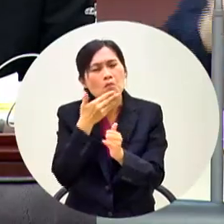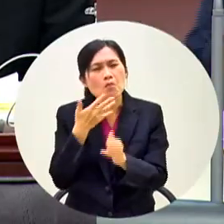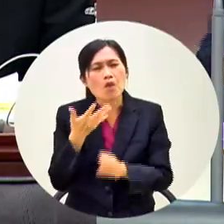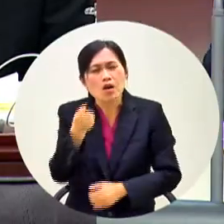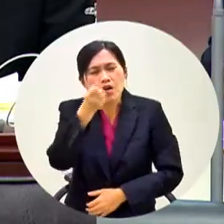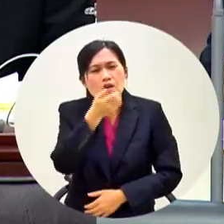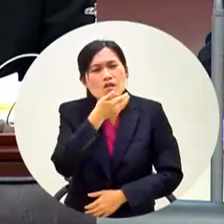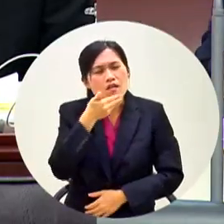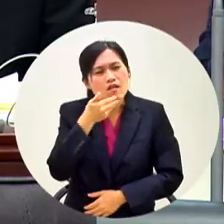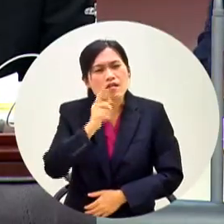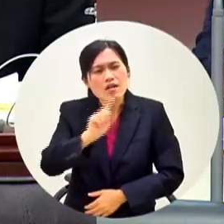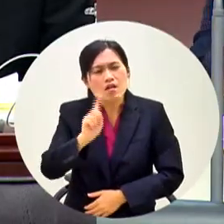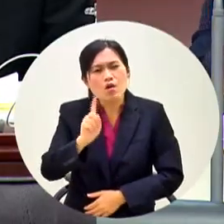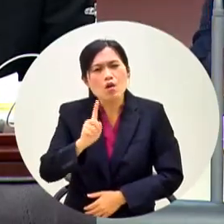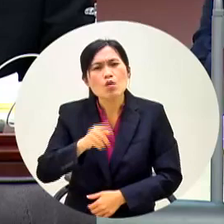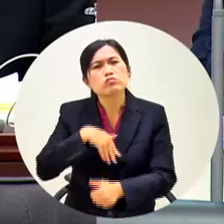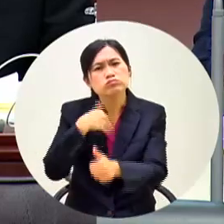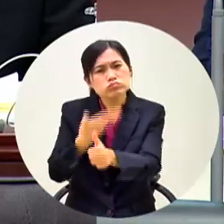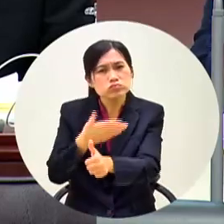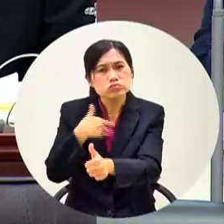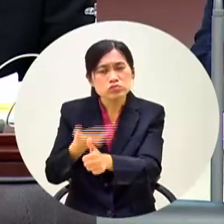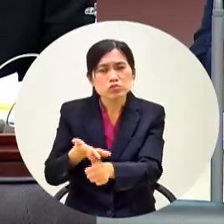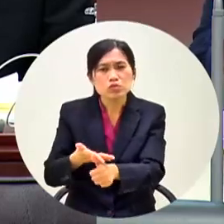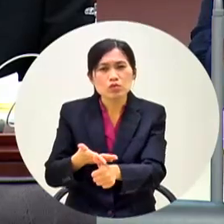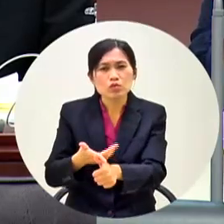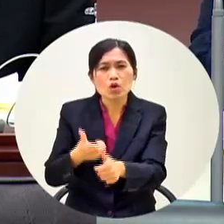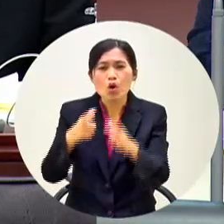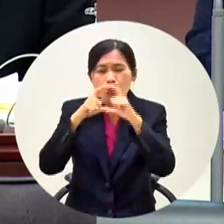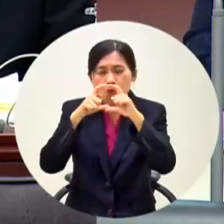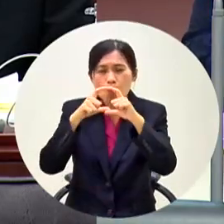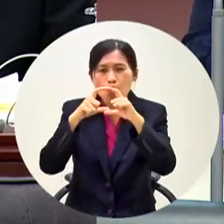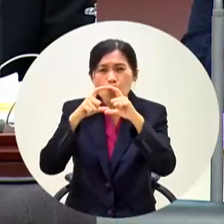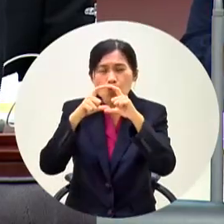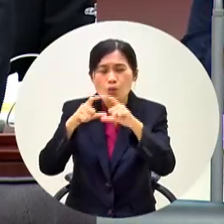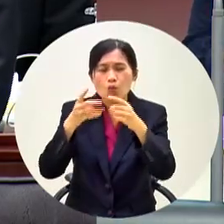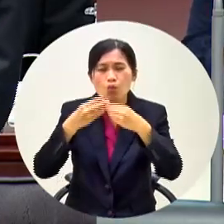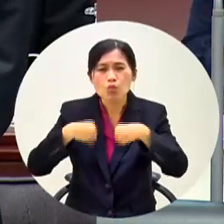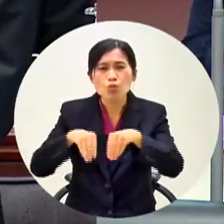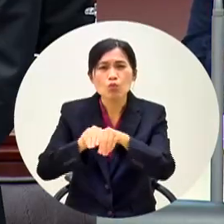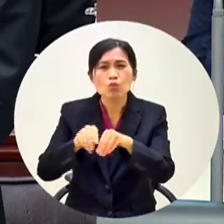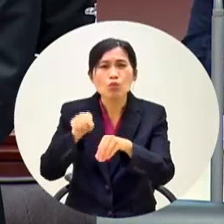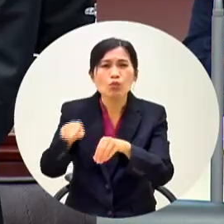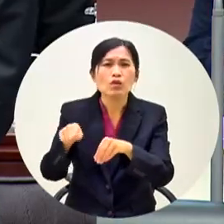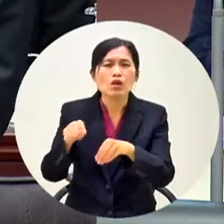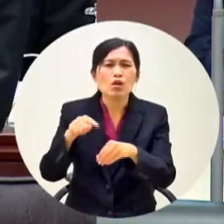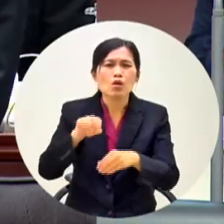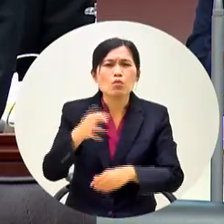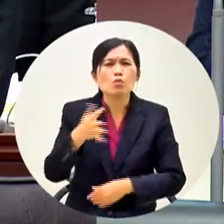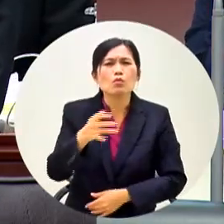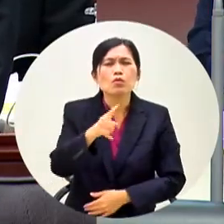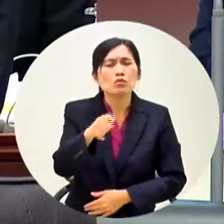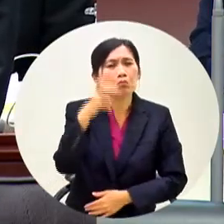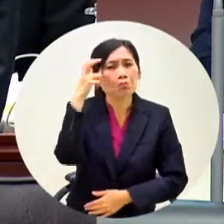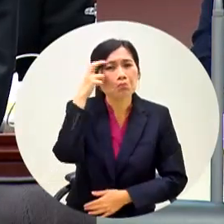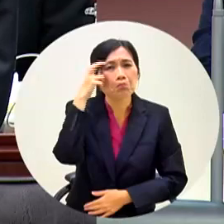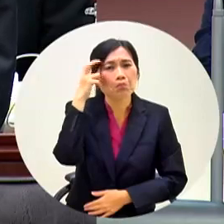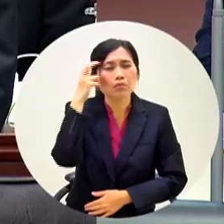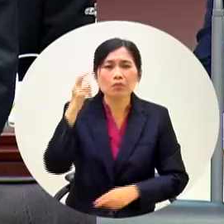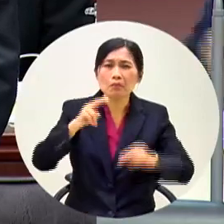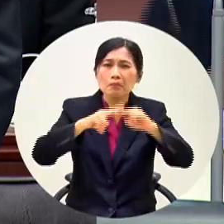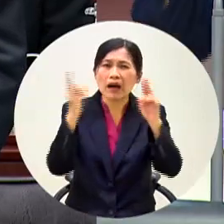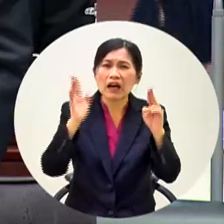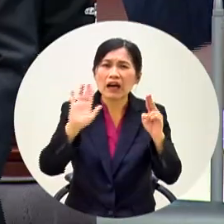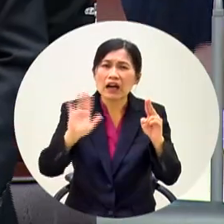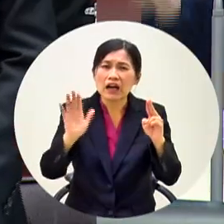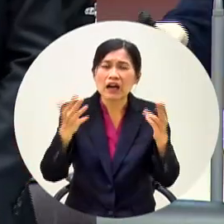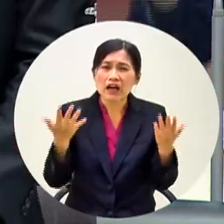民的身上，这些才是重点。我不知道为什么你们一直坚持不肯解编。那高雄市区